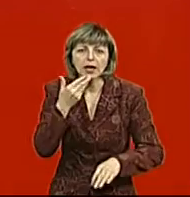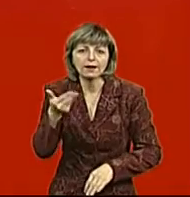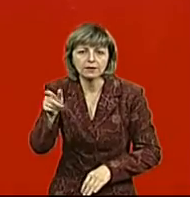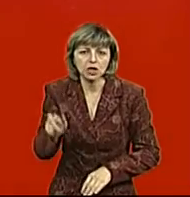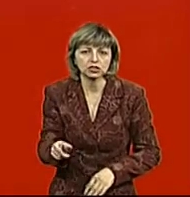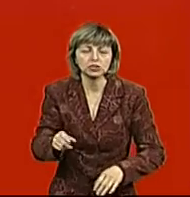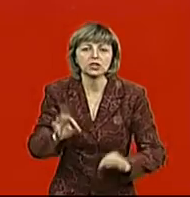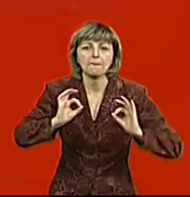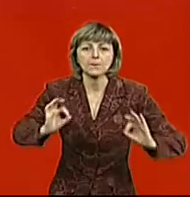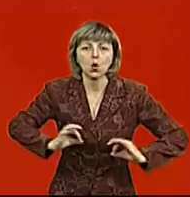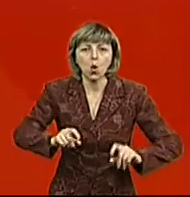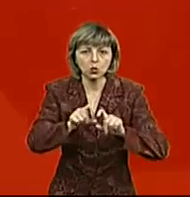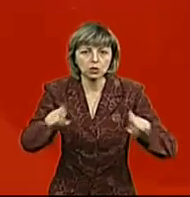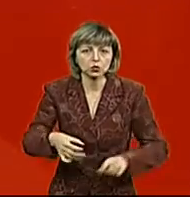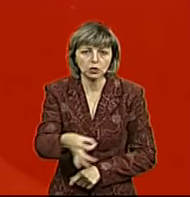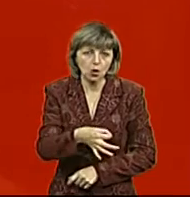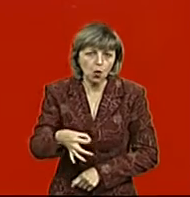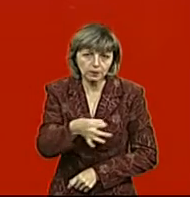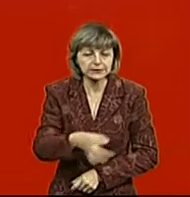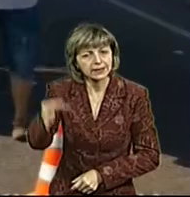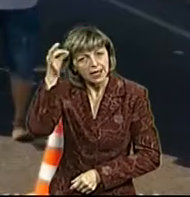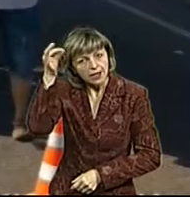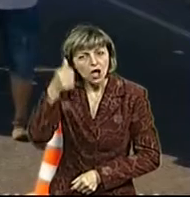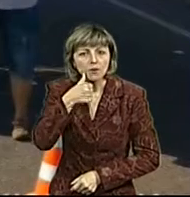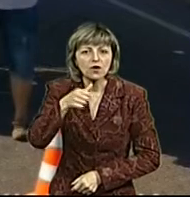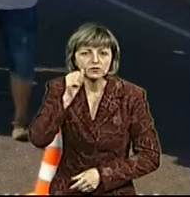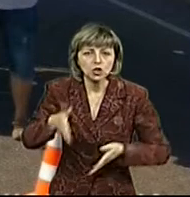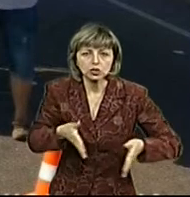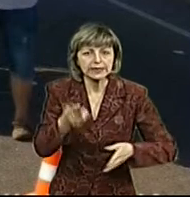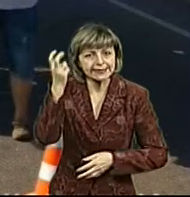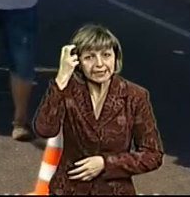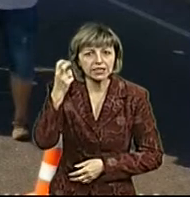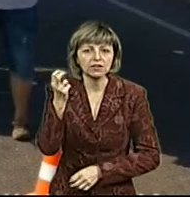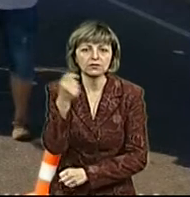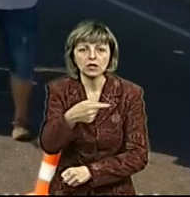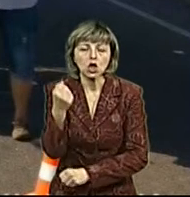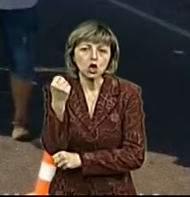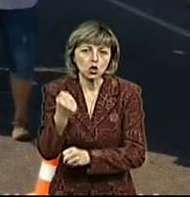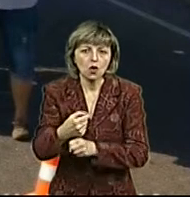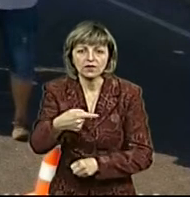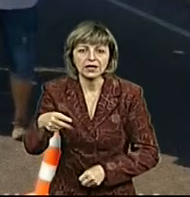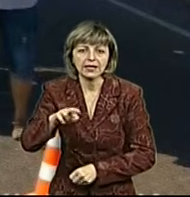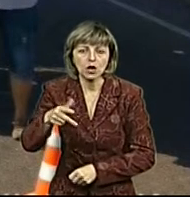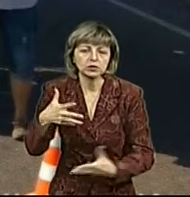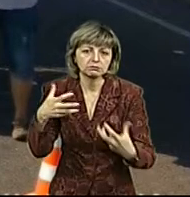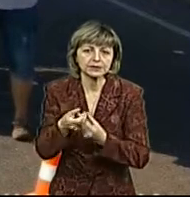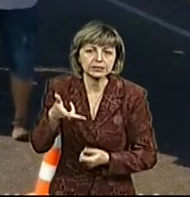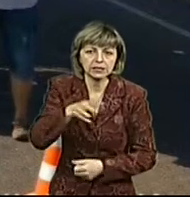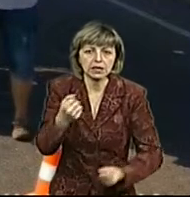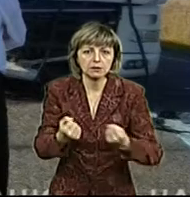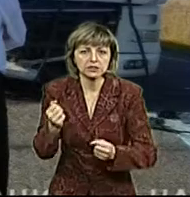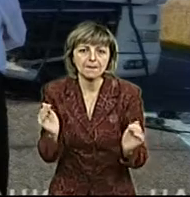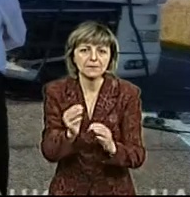речниця прокуратури області Наталія Мурахевич. Нагадаємо, учора на автодорозі Київ-Коваль-Ягодин зіштовхнулися три автівки